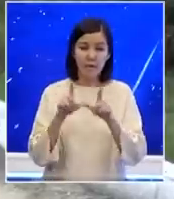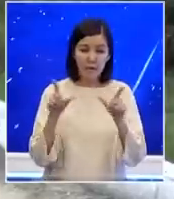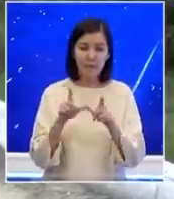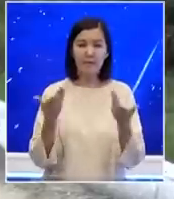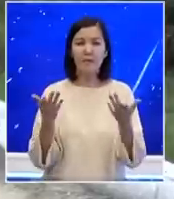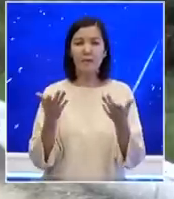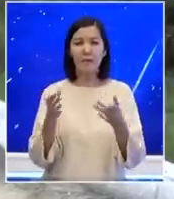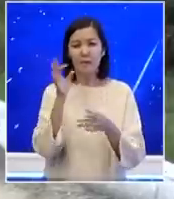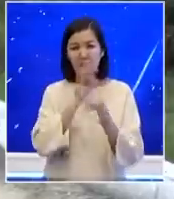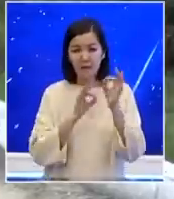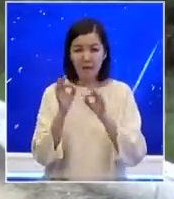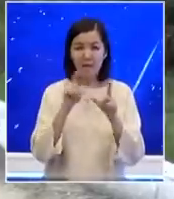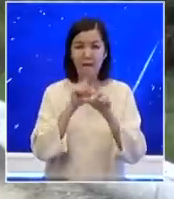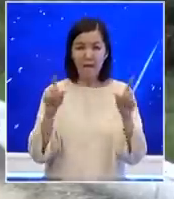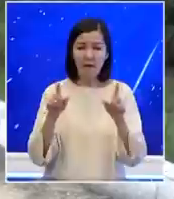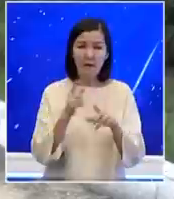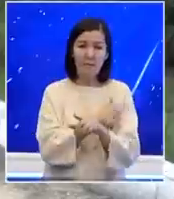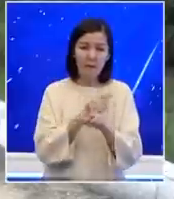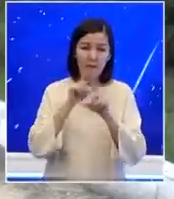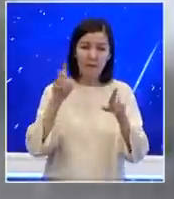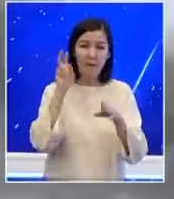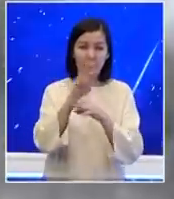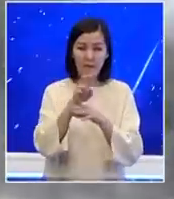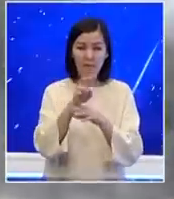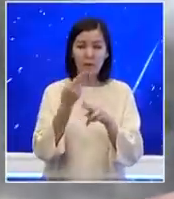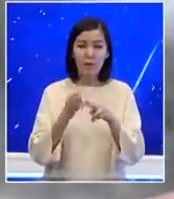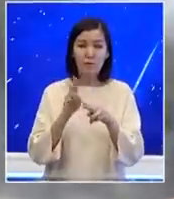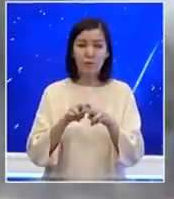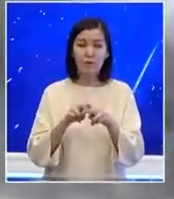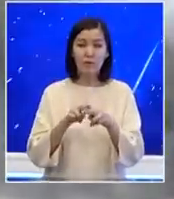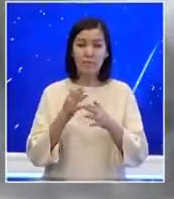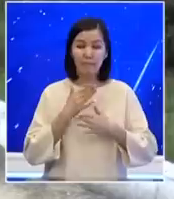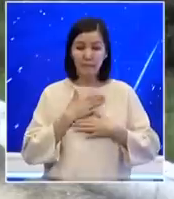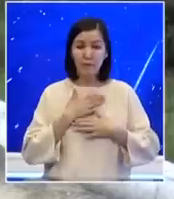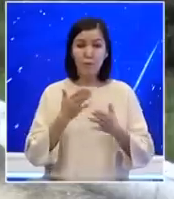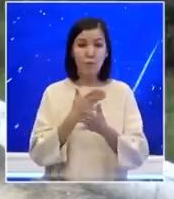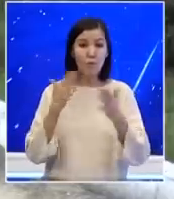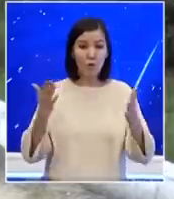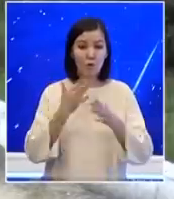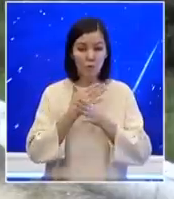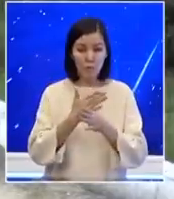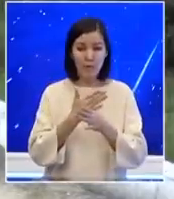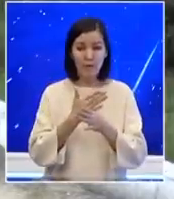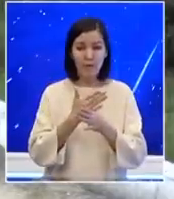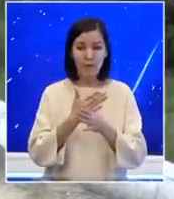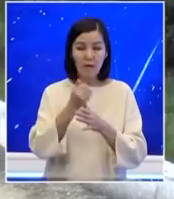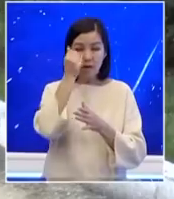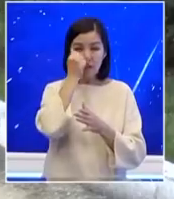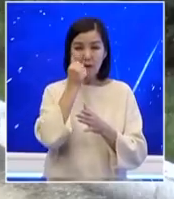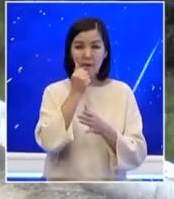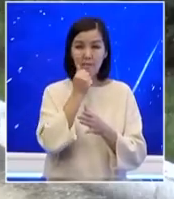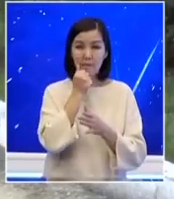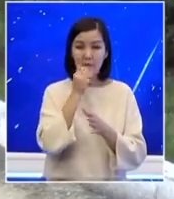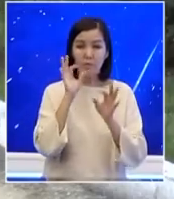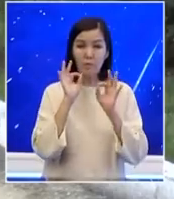Магазинға, дәрханаға, больницаға, сондықтан да бұл көп балалы аналарға беріп жатқан көмек мен ойымша